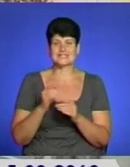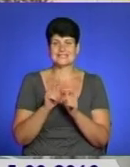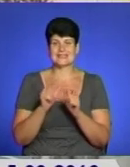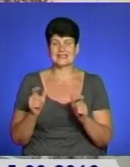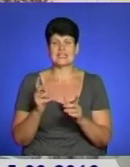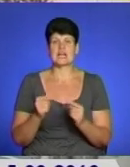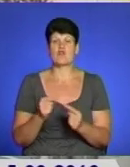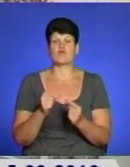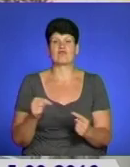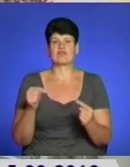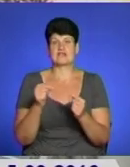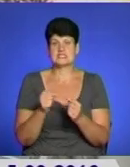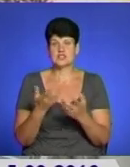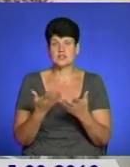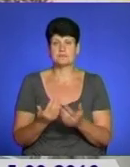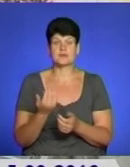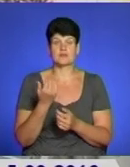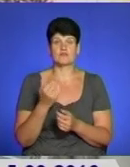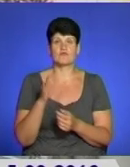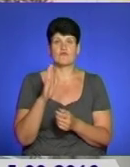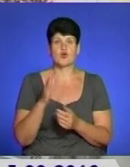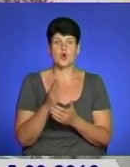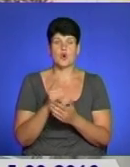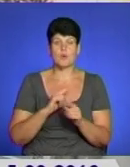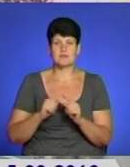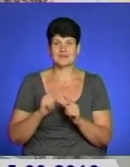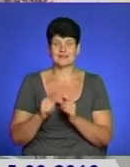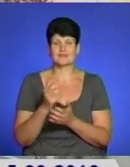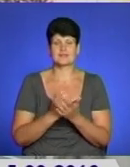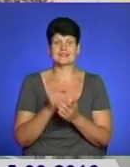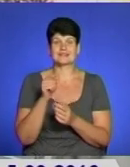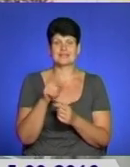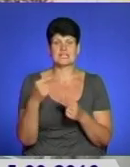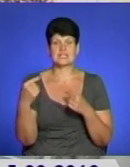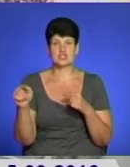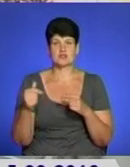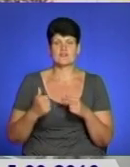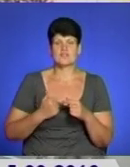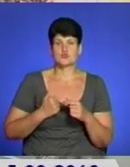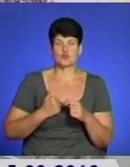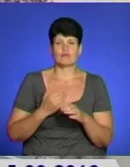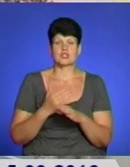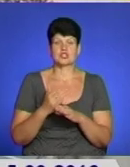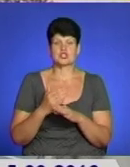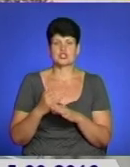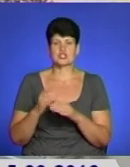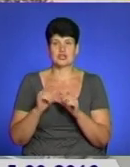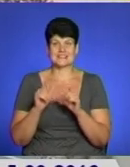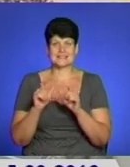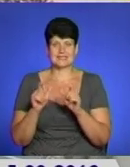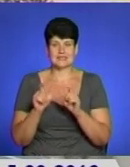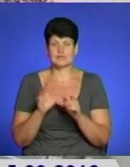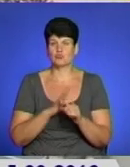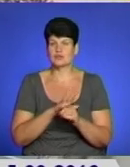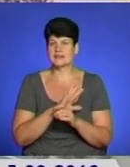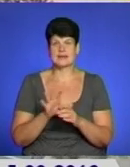ці військовослужбовці в оперативний резерв цих і інших військових частин, які були не зараховані в інші частини, вони так